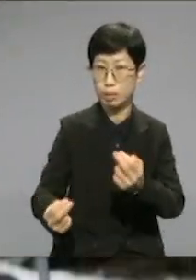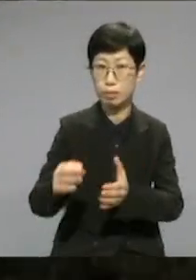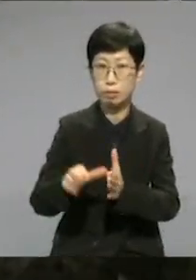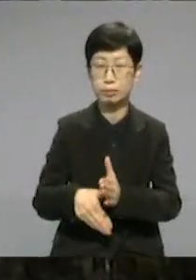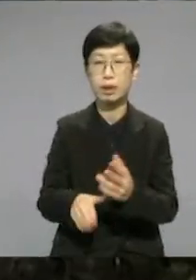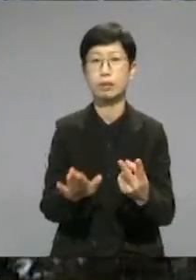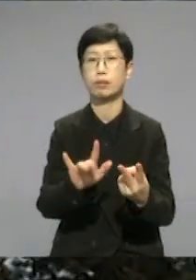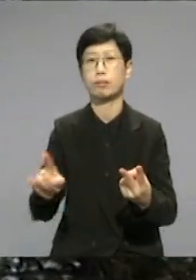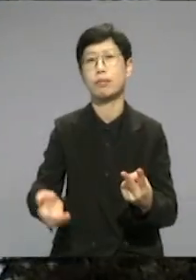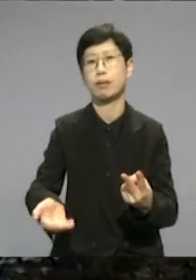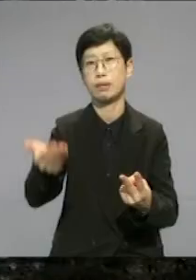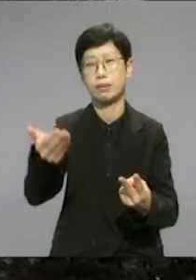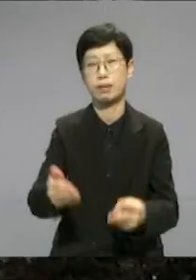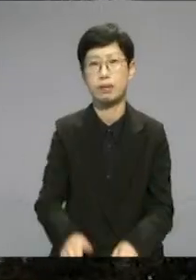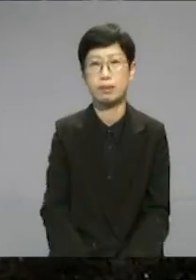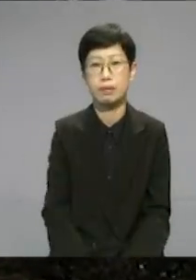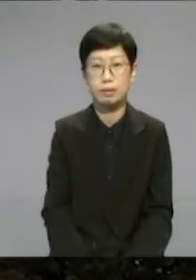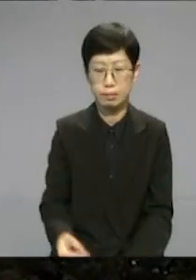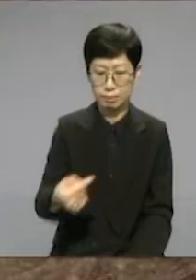이상입니다.